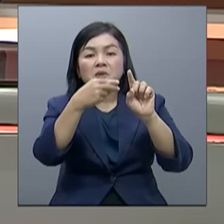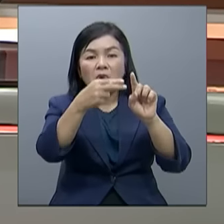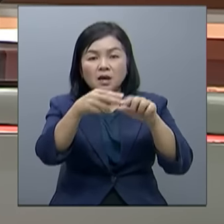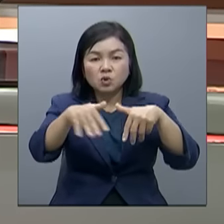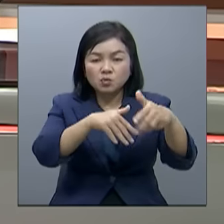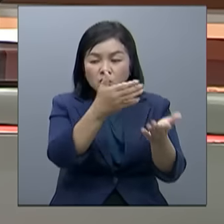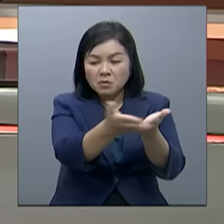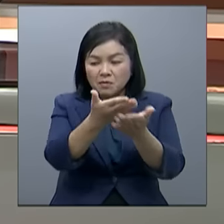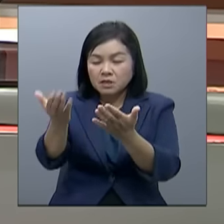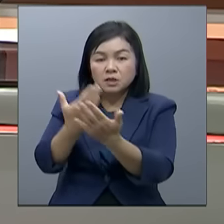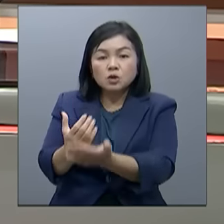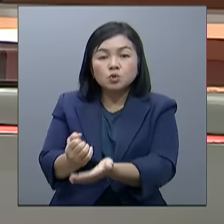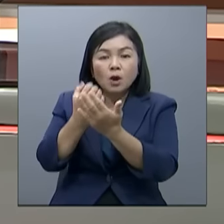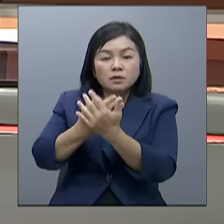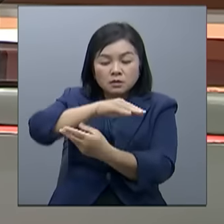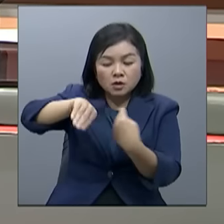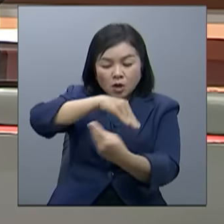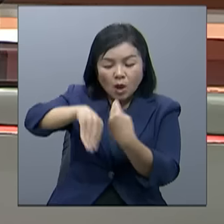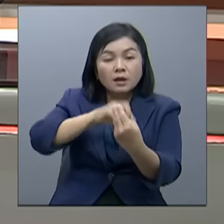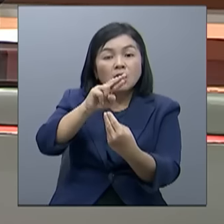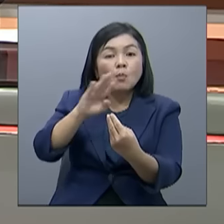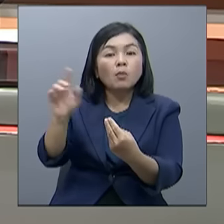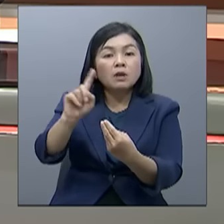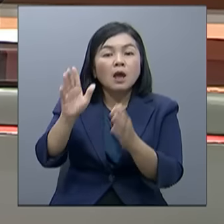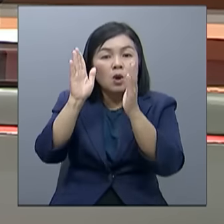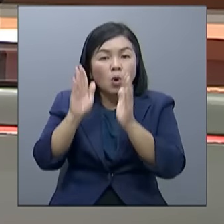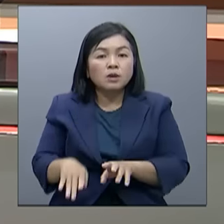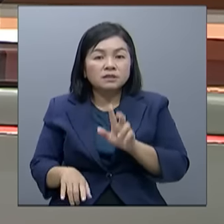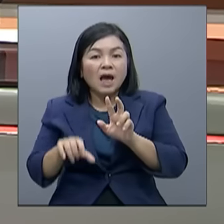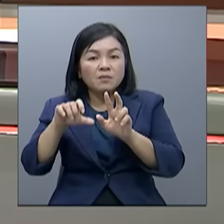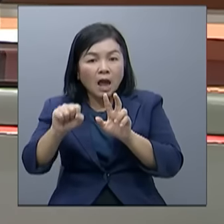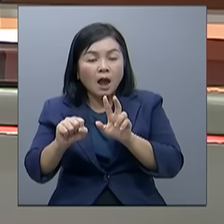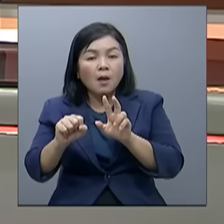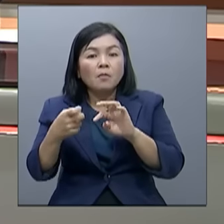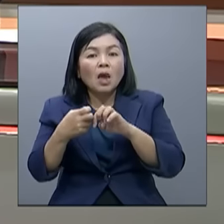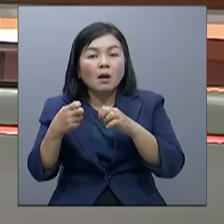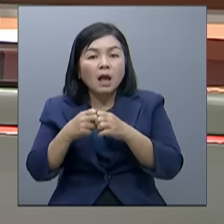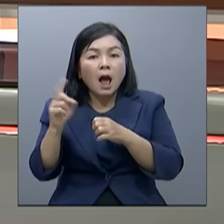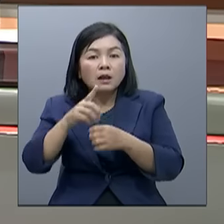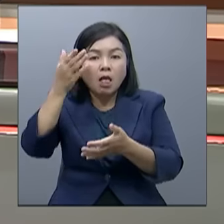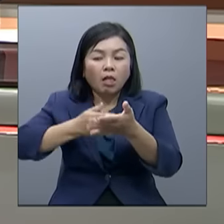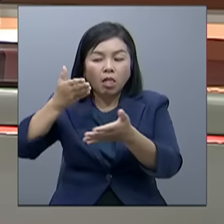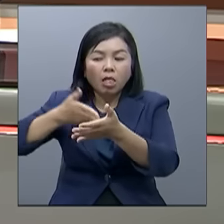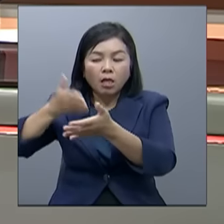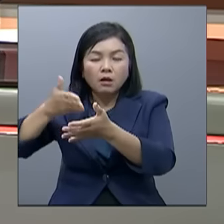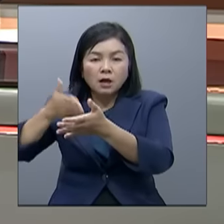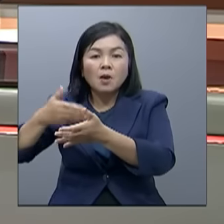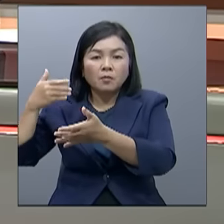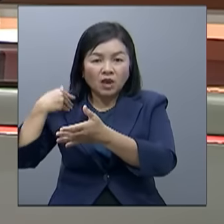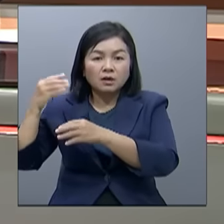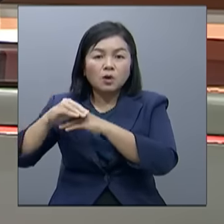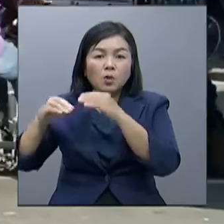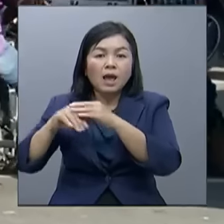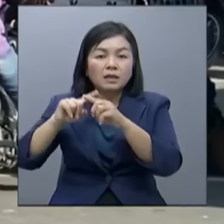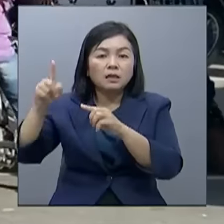ษฐกิจอย่างไรและยังมีคนอีกไม่ต่ำกว่า 300,000 คนนะคะที่ยังไม่ได้รับการโอนเงินได้อย่างสำเร็จในช่วงเฟสแรกค่